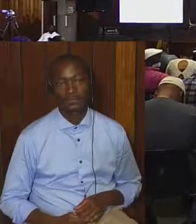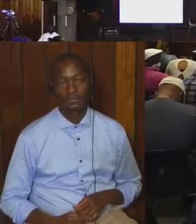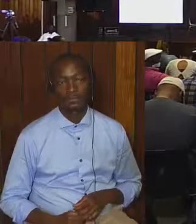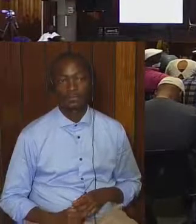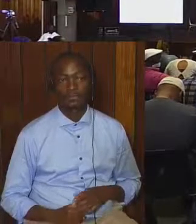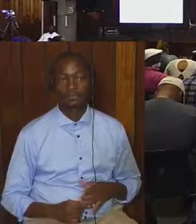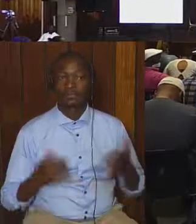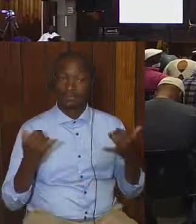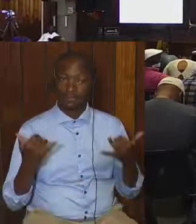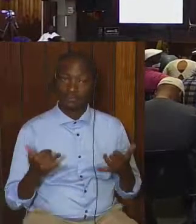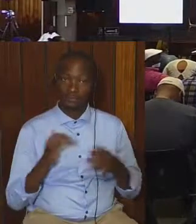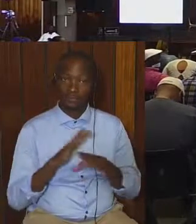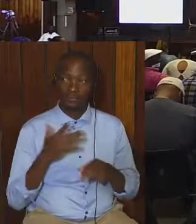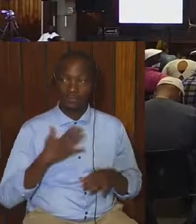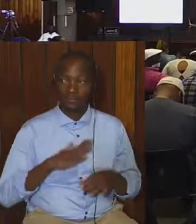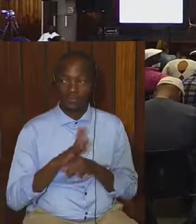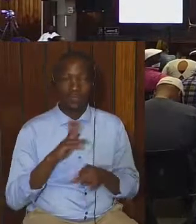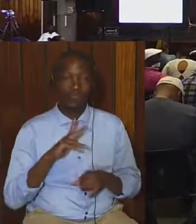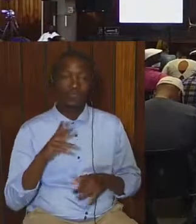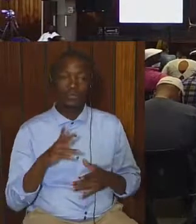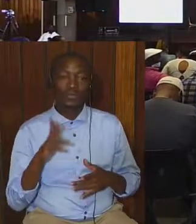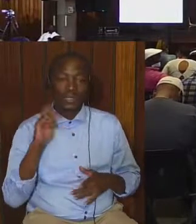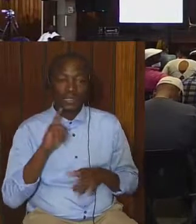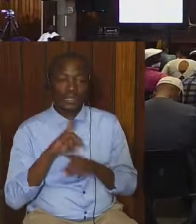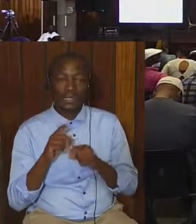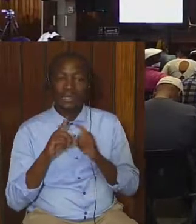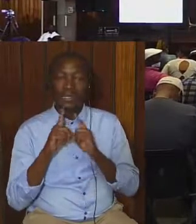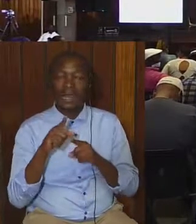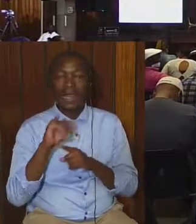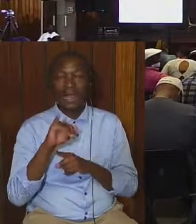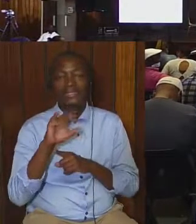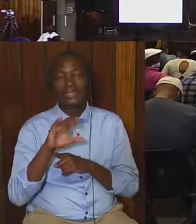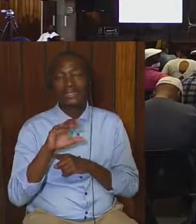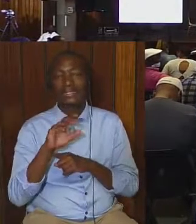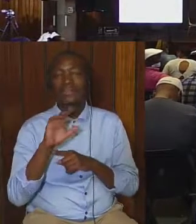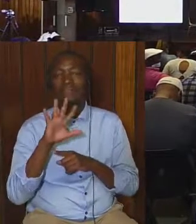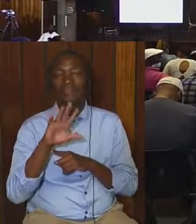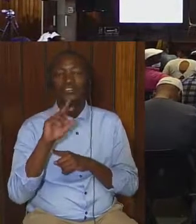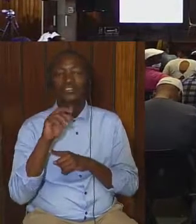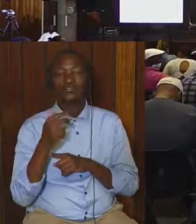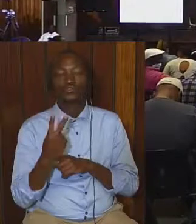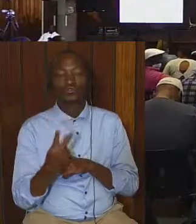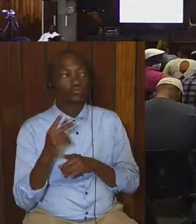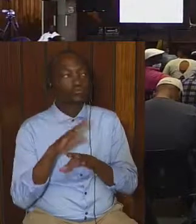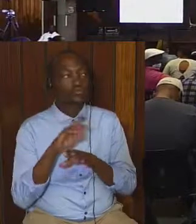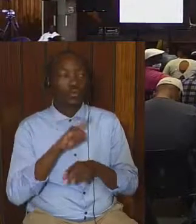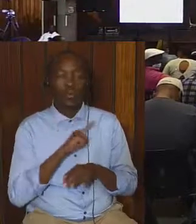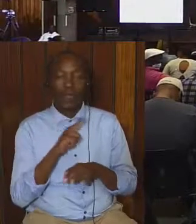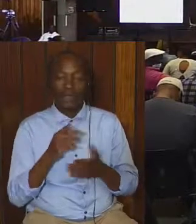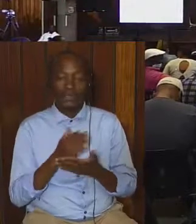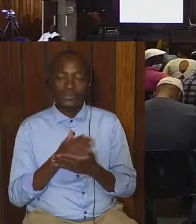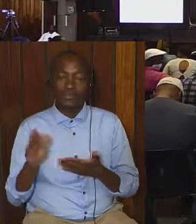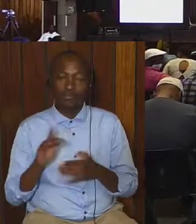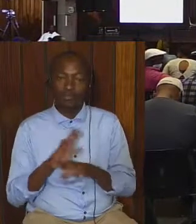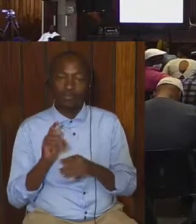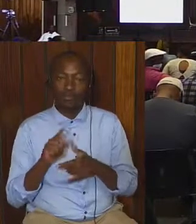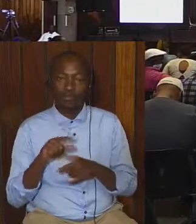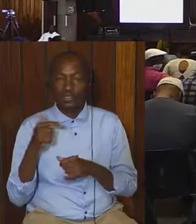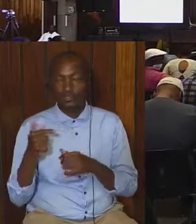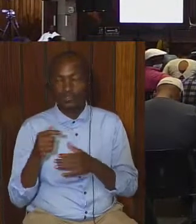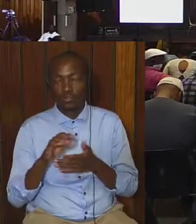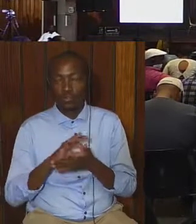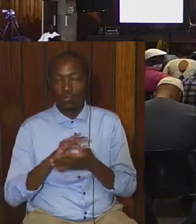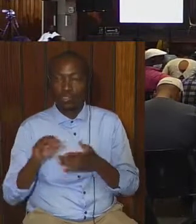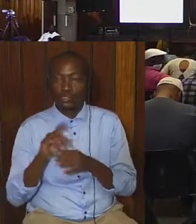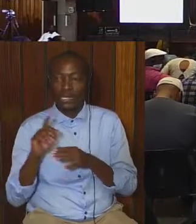Namhlanje ngibawa impendulo ezwakalayo ukuthi IC52 isusweleni kwamanye ama-contract yayofihlwa